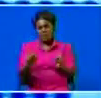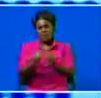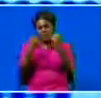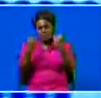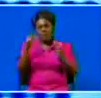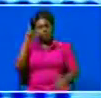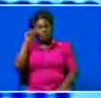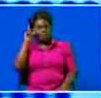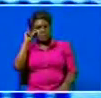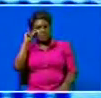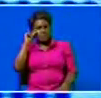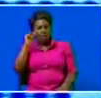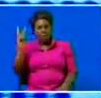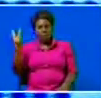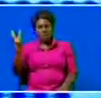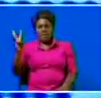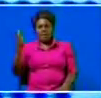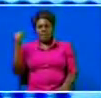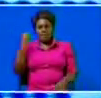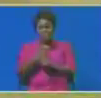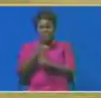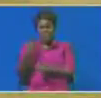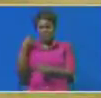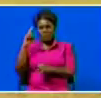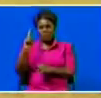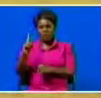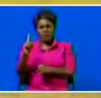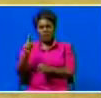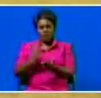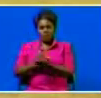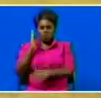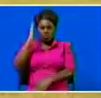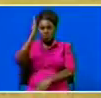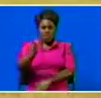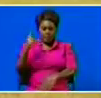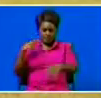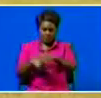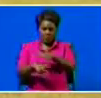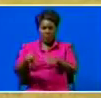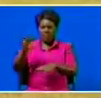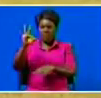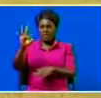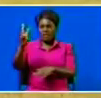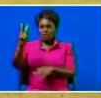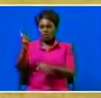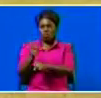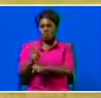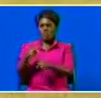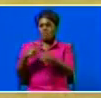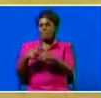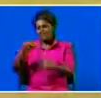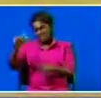Pwani Mbaraki William Wadri aliwaweka vijana hao wa Pwani kifua mbele kupitia mkwaju wa penalti kunako dakika ya 32,